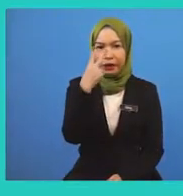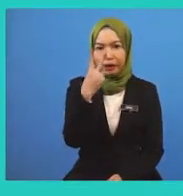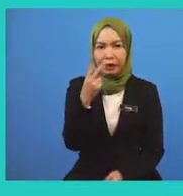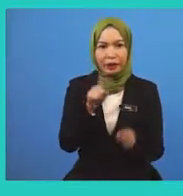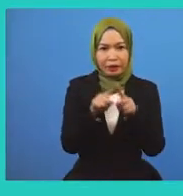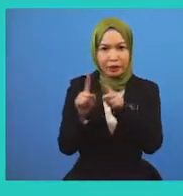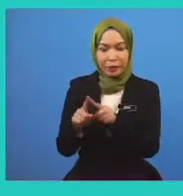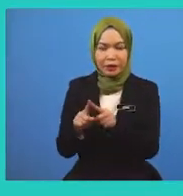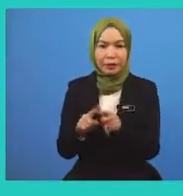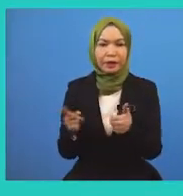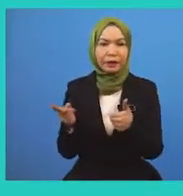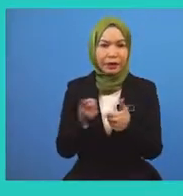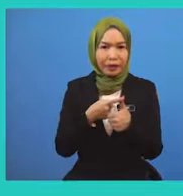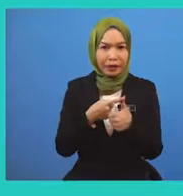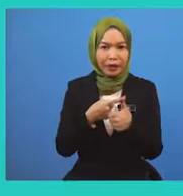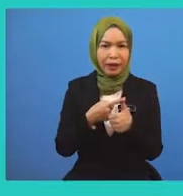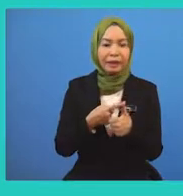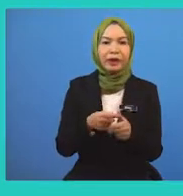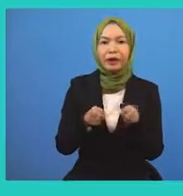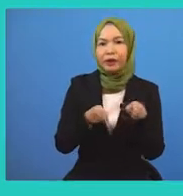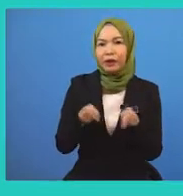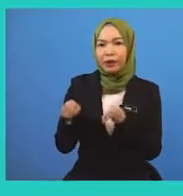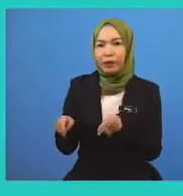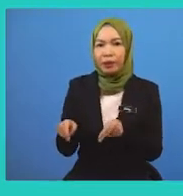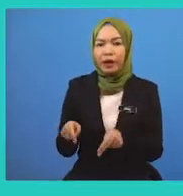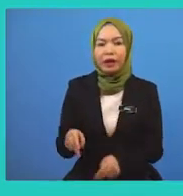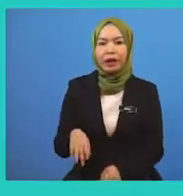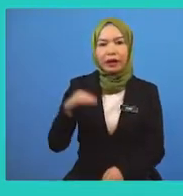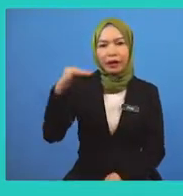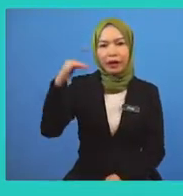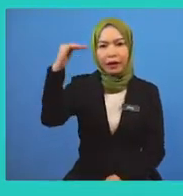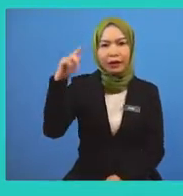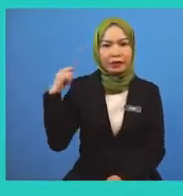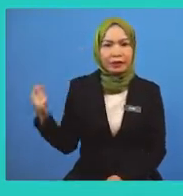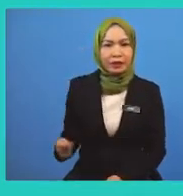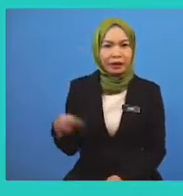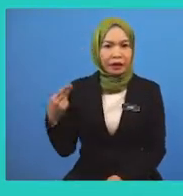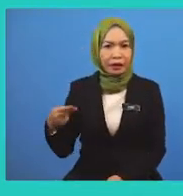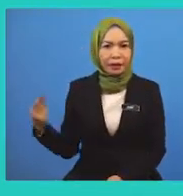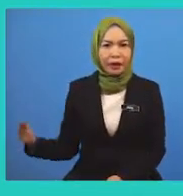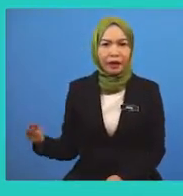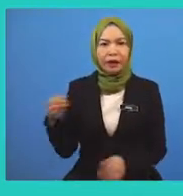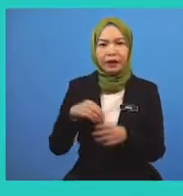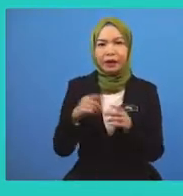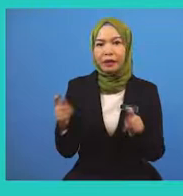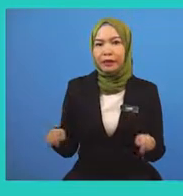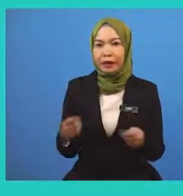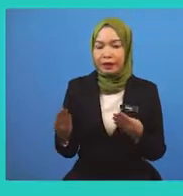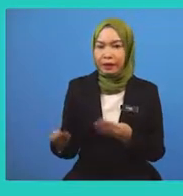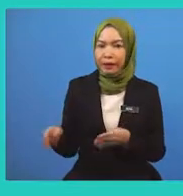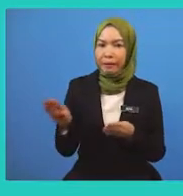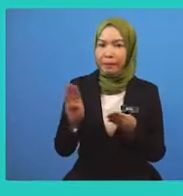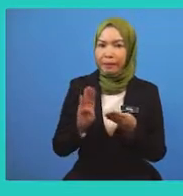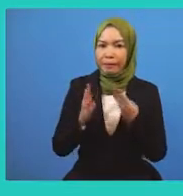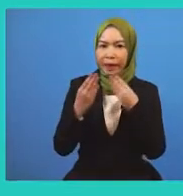Pertama, perubahan aras tenaga bahan dan hasil tindak balas dalam tindak balas kimia. Yang